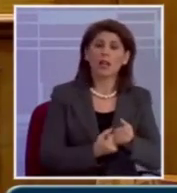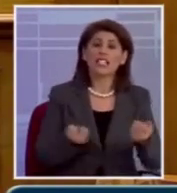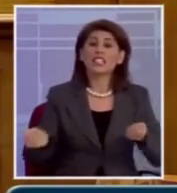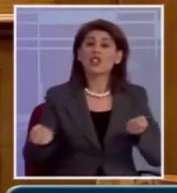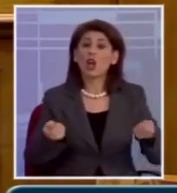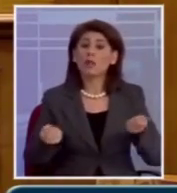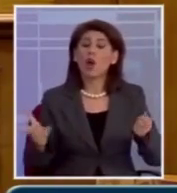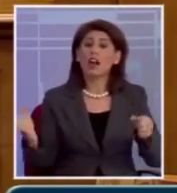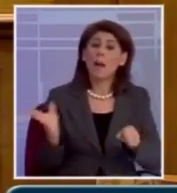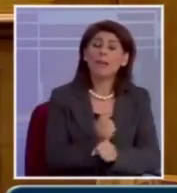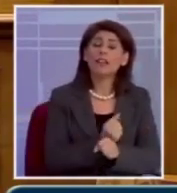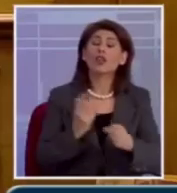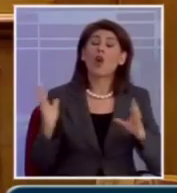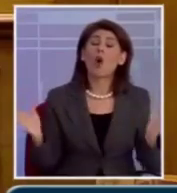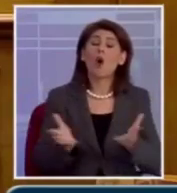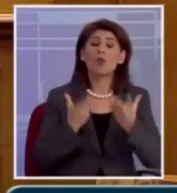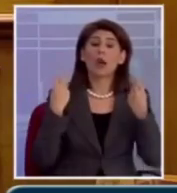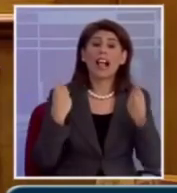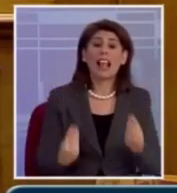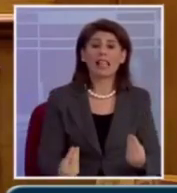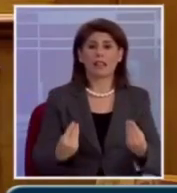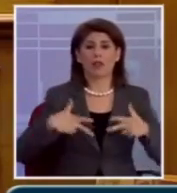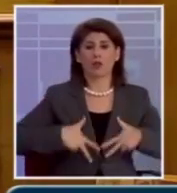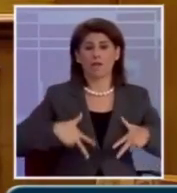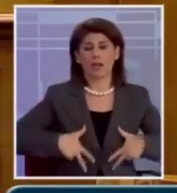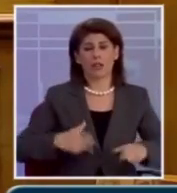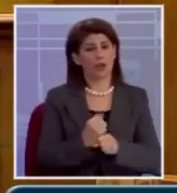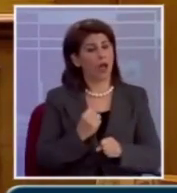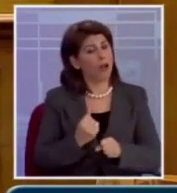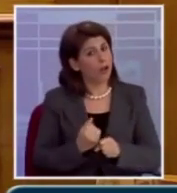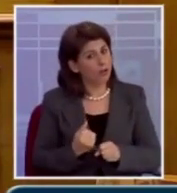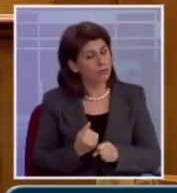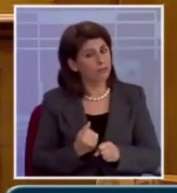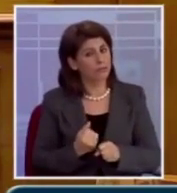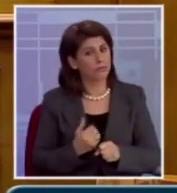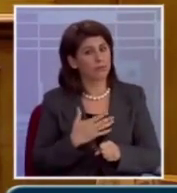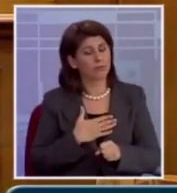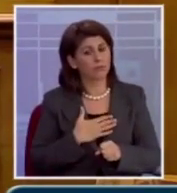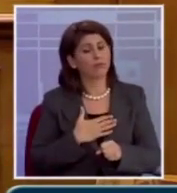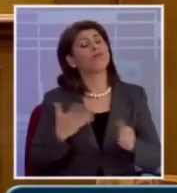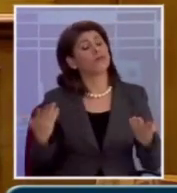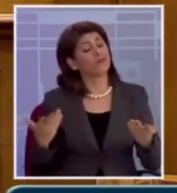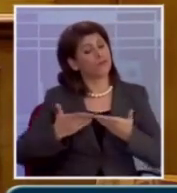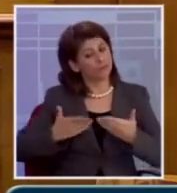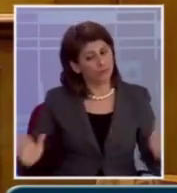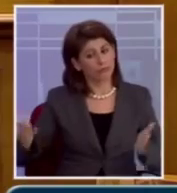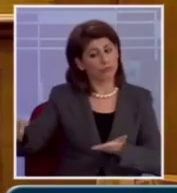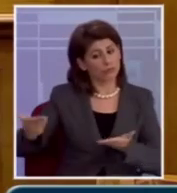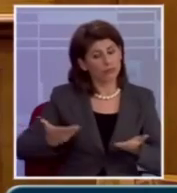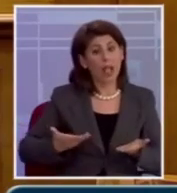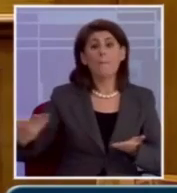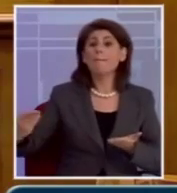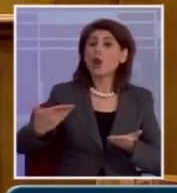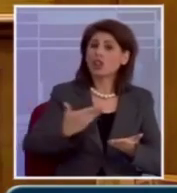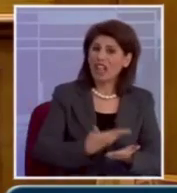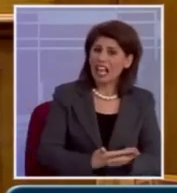να πετύχει όσο το δυνατόν καλύτερα το κυβερνητικό έργο, ότι είναι ευπρόσδεκτοι και με